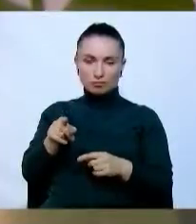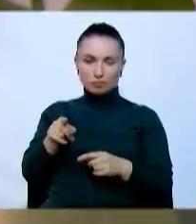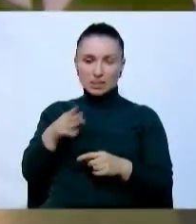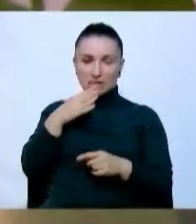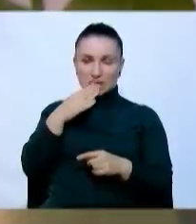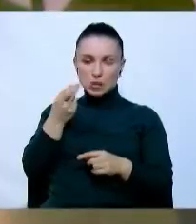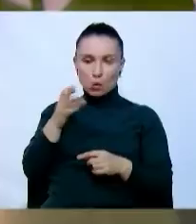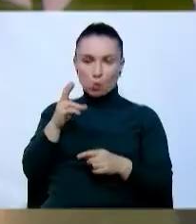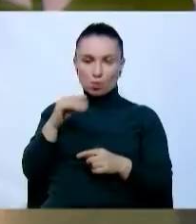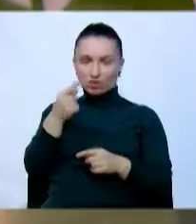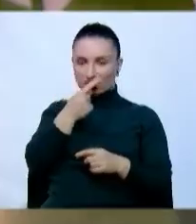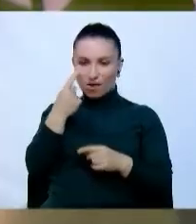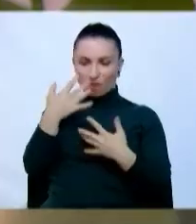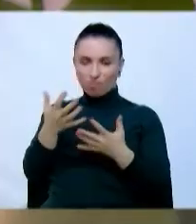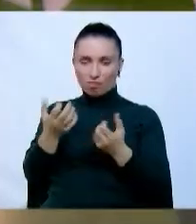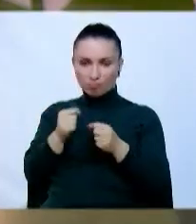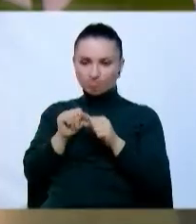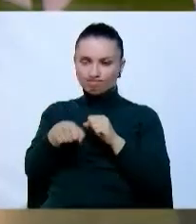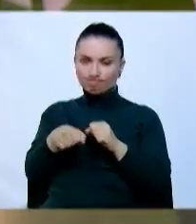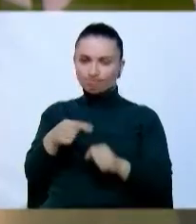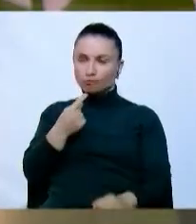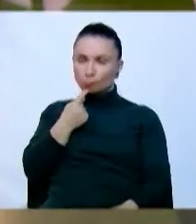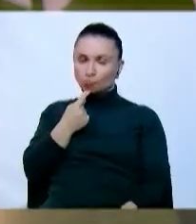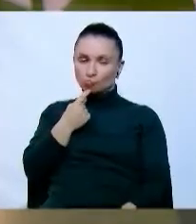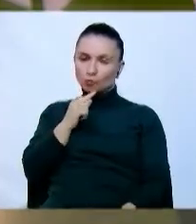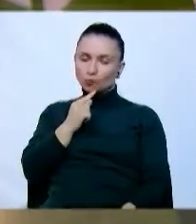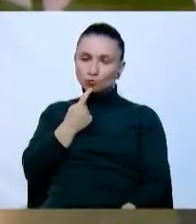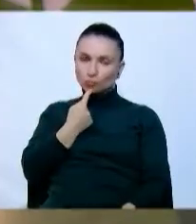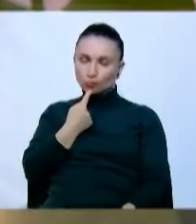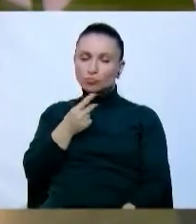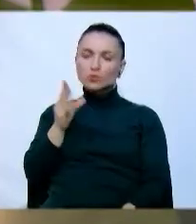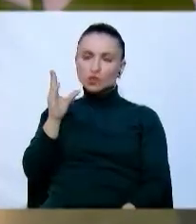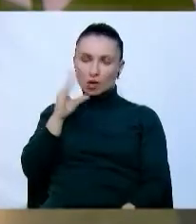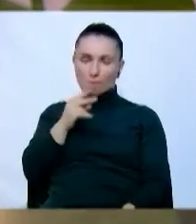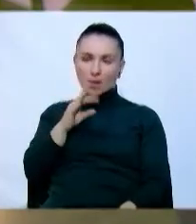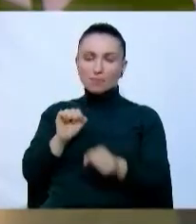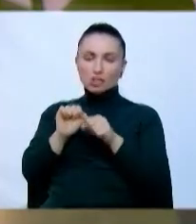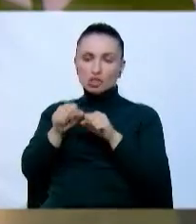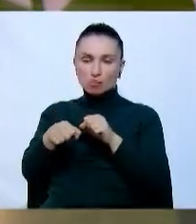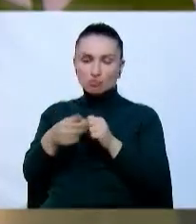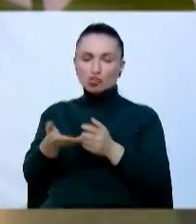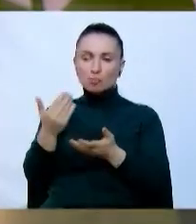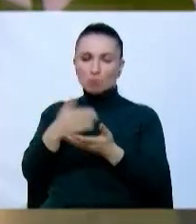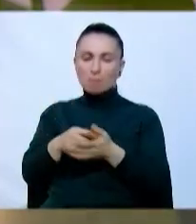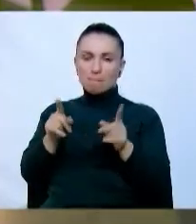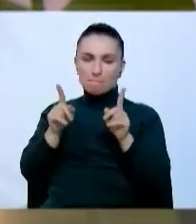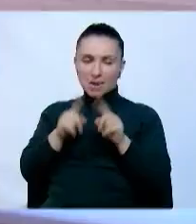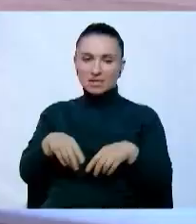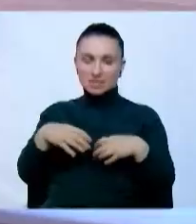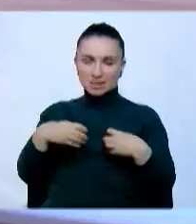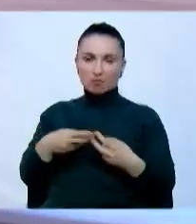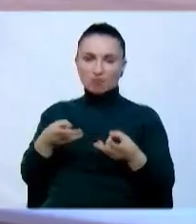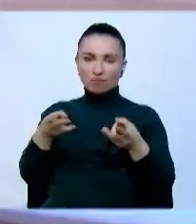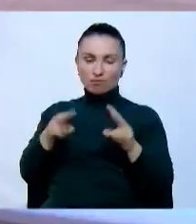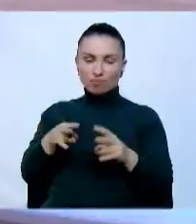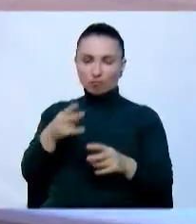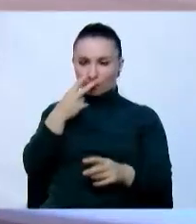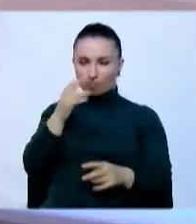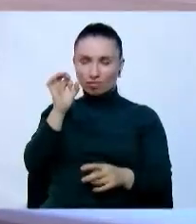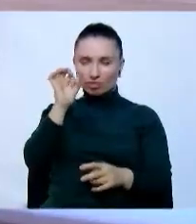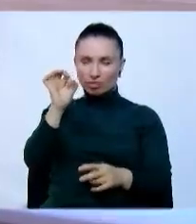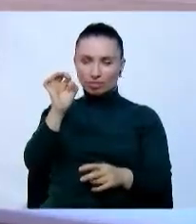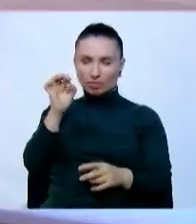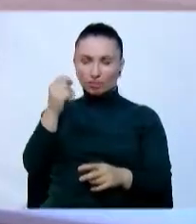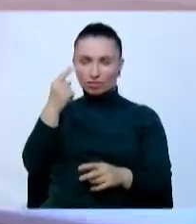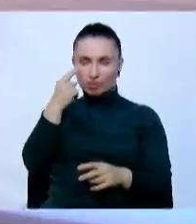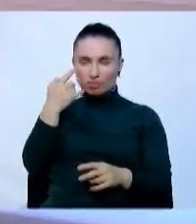არ არის ადვილი, თუმცა შესაძლებელია უმეტეს შემთხვევაში, მაგრამ გამკლავების შემდგომ მაინც სამწუხაროდ ტოვებს ნაწიბურს, რაც